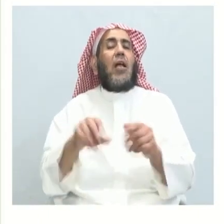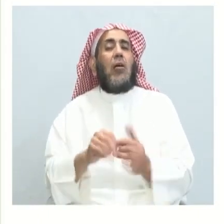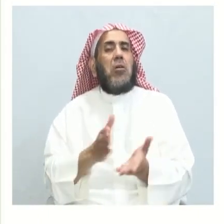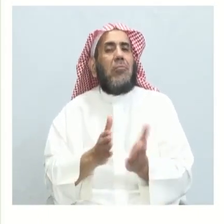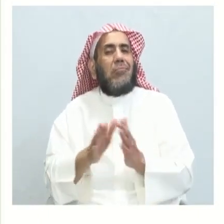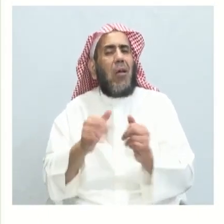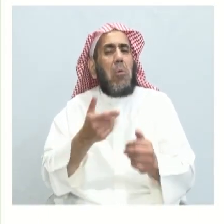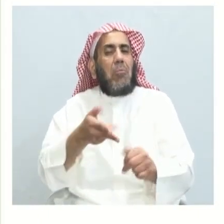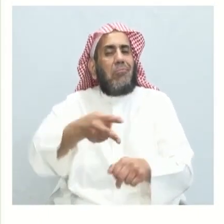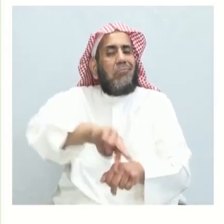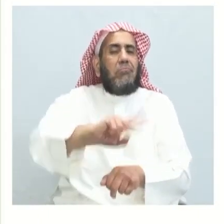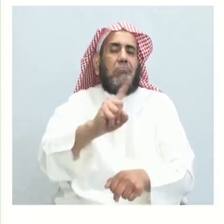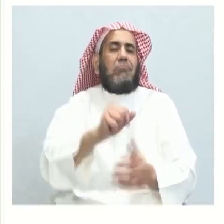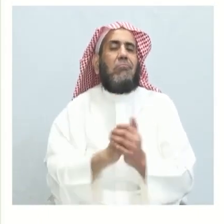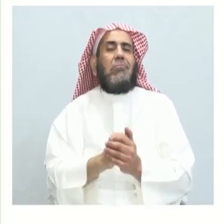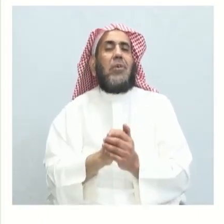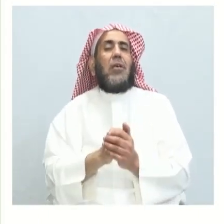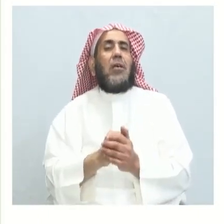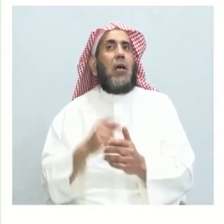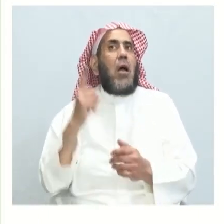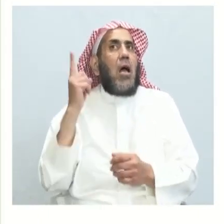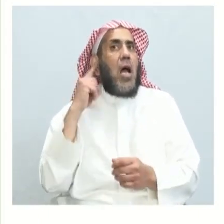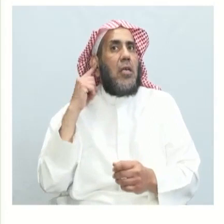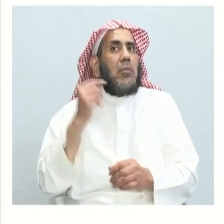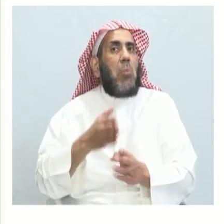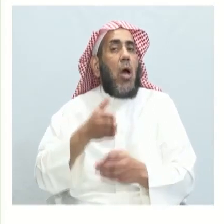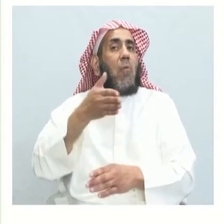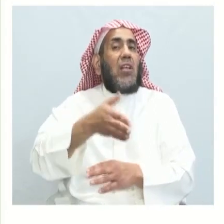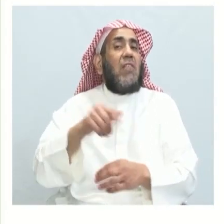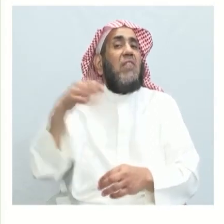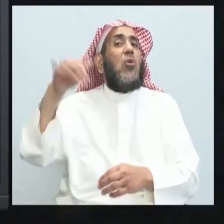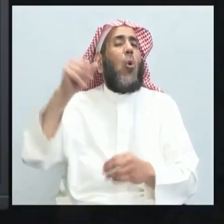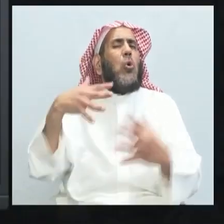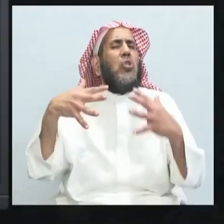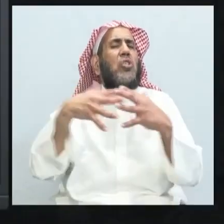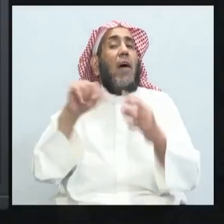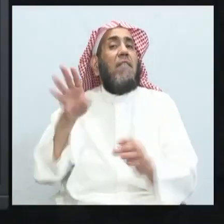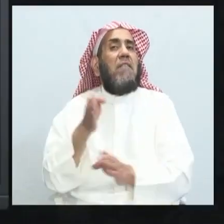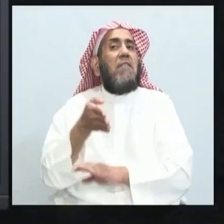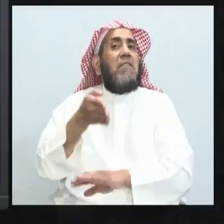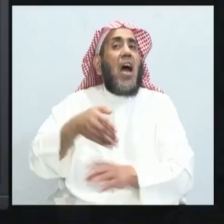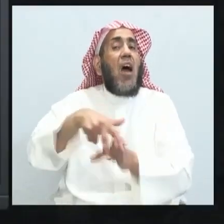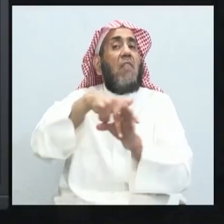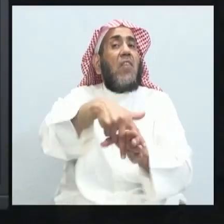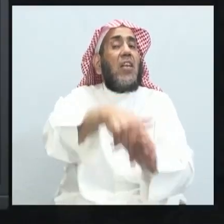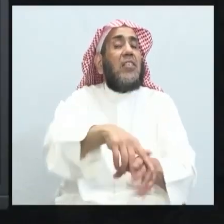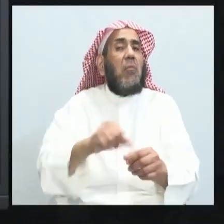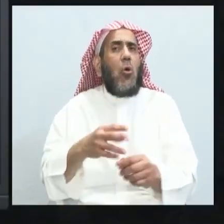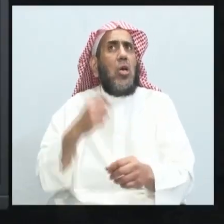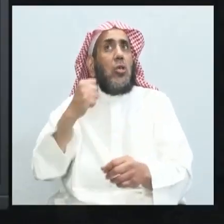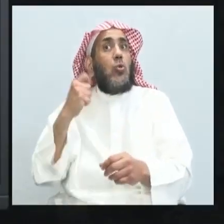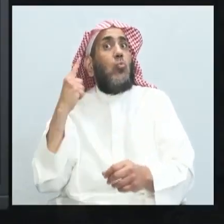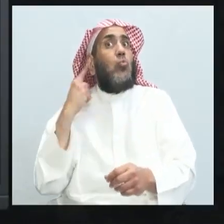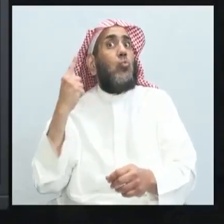انه سيام من ان يسقط اسمع من فرس في غلس فرس في غلس و يضرب طبعا مثل شده